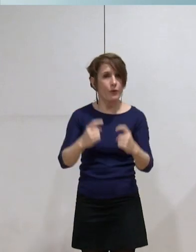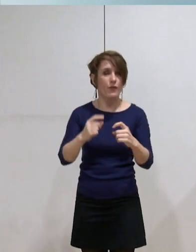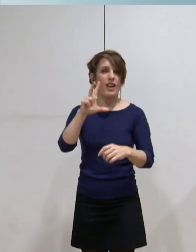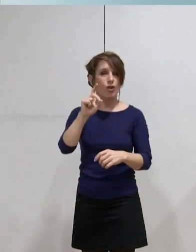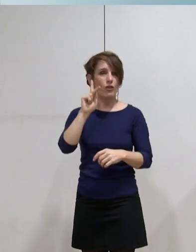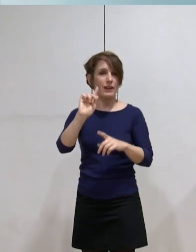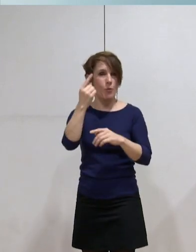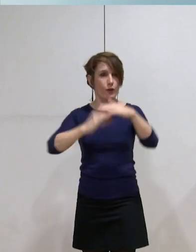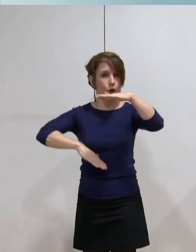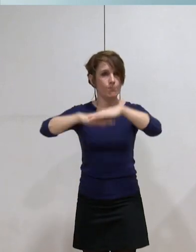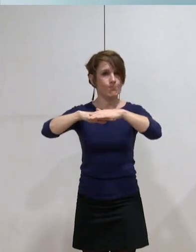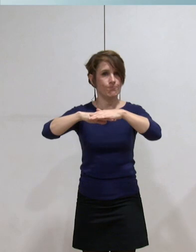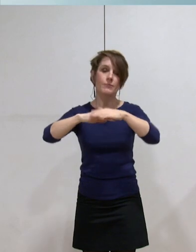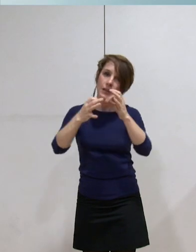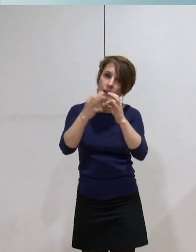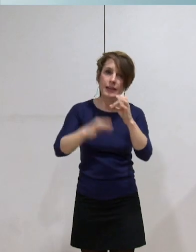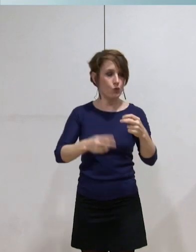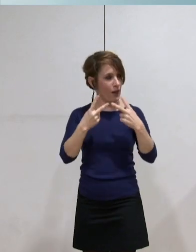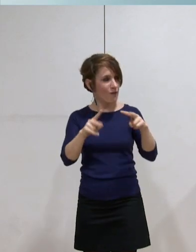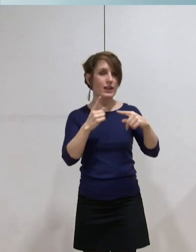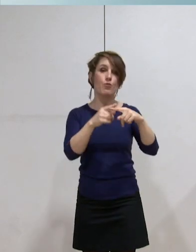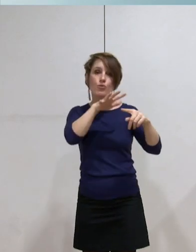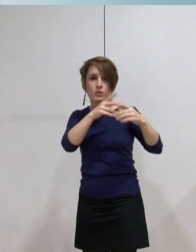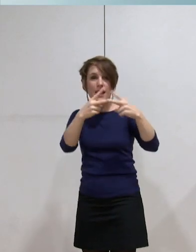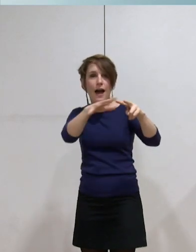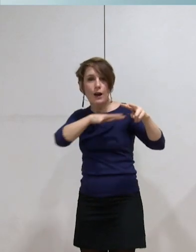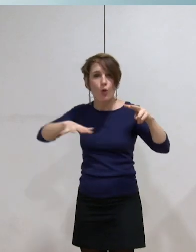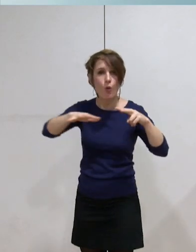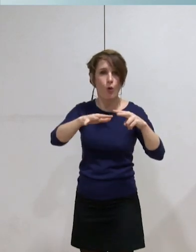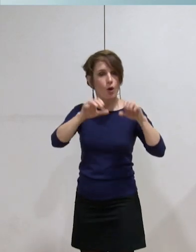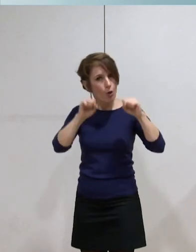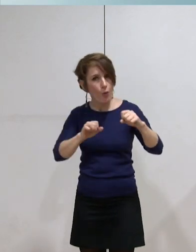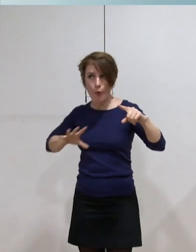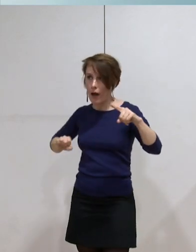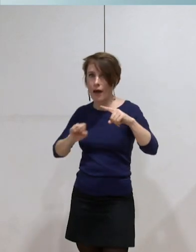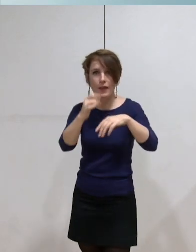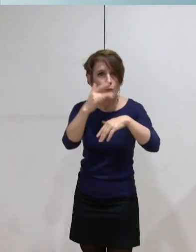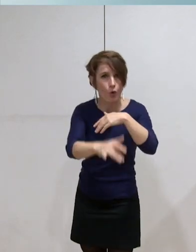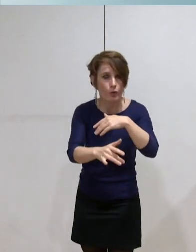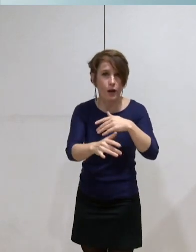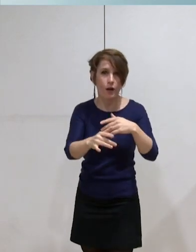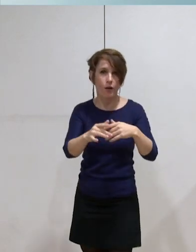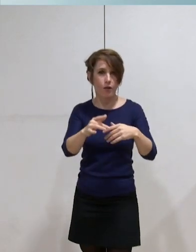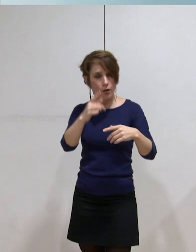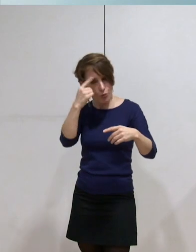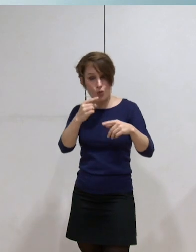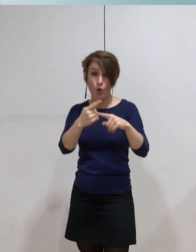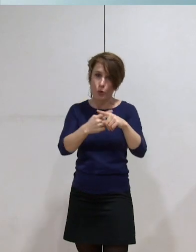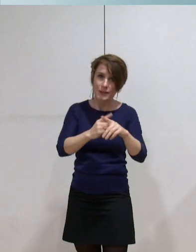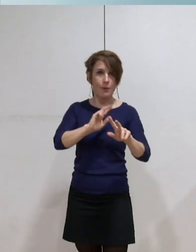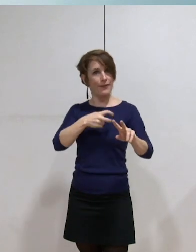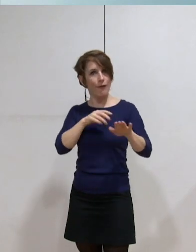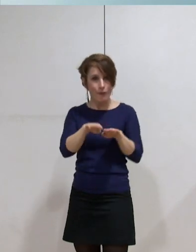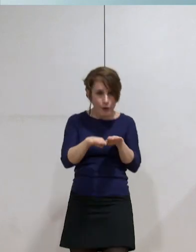notre ville et à notre agglomération de rattraper son retard de faire un pas dans